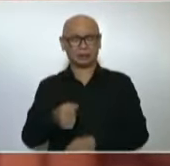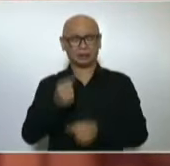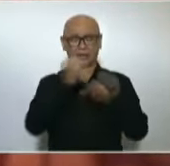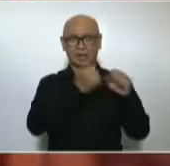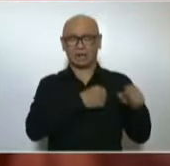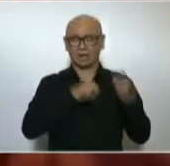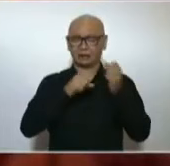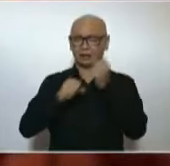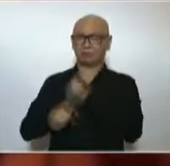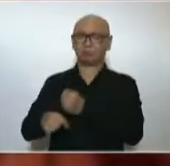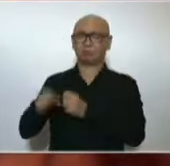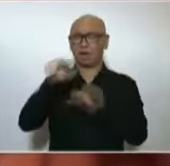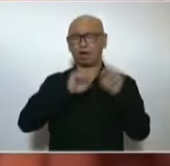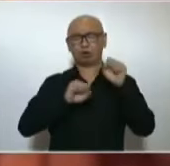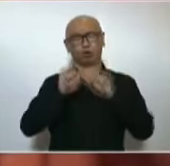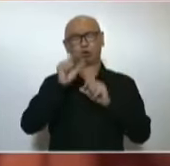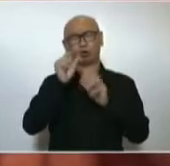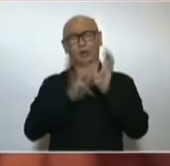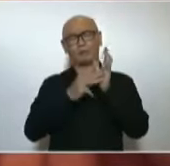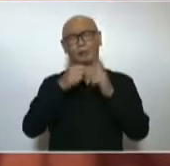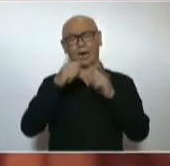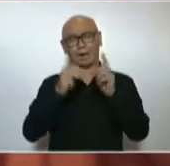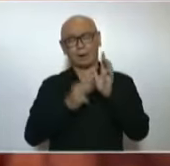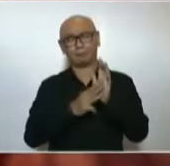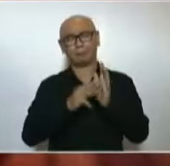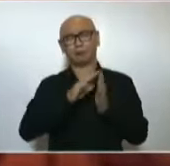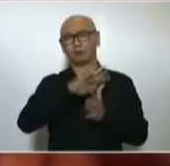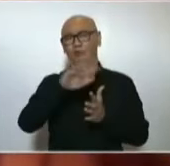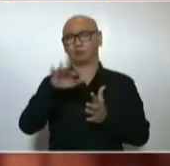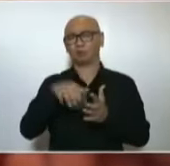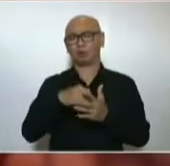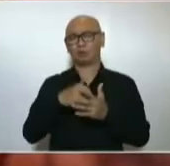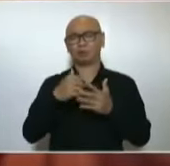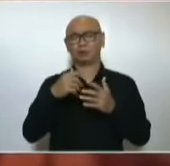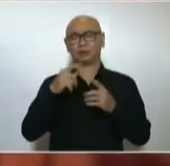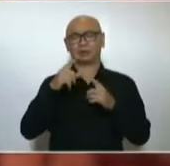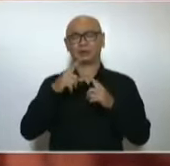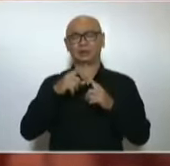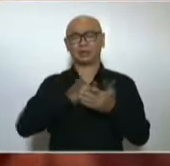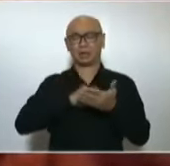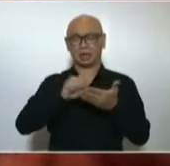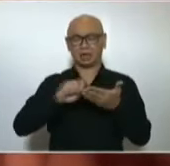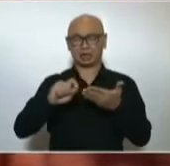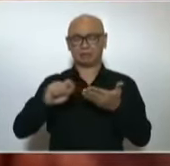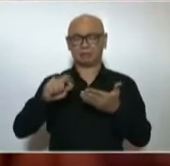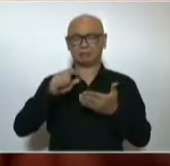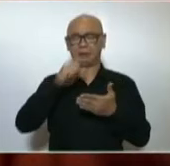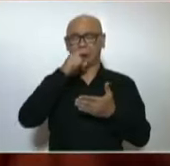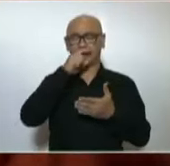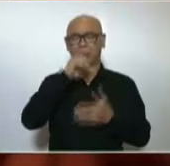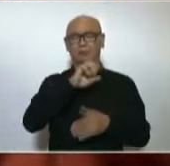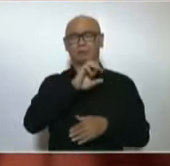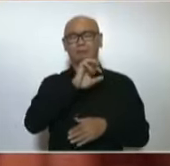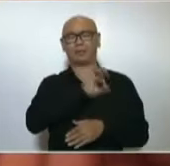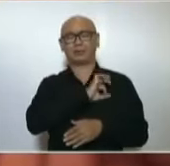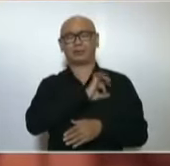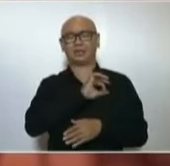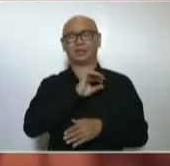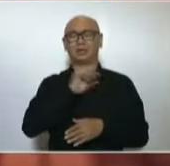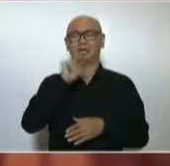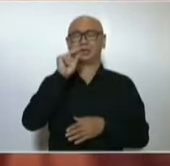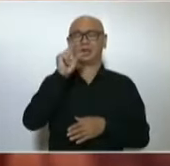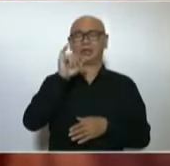pelaku UMKM sebagaimana kebijakan yang sudah ditandatangani oleh Bapak Presiden Republik